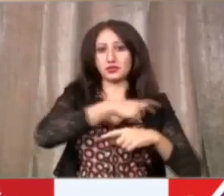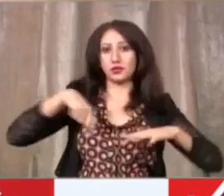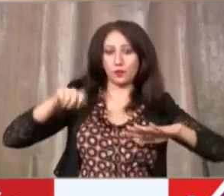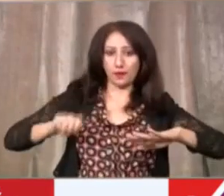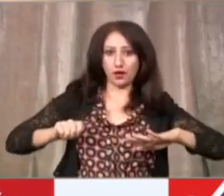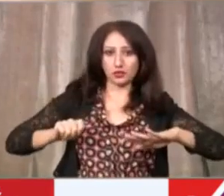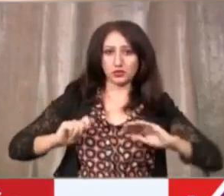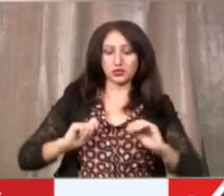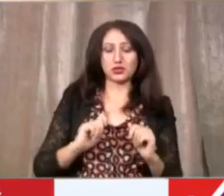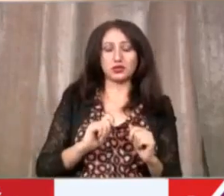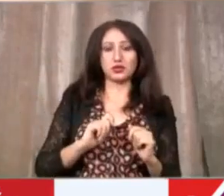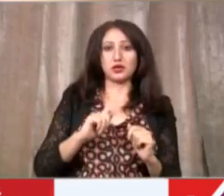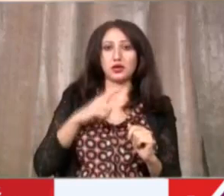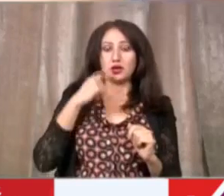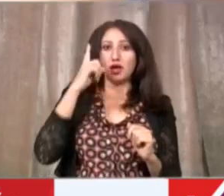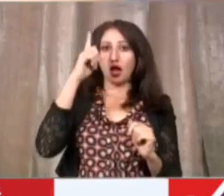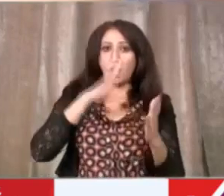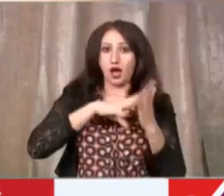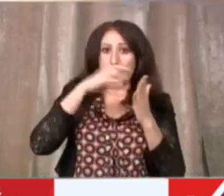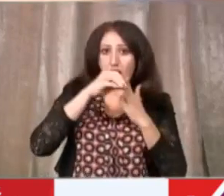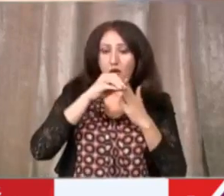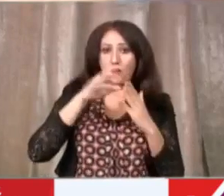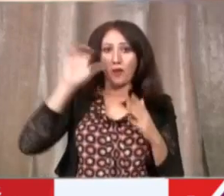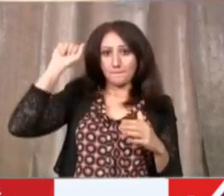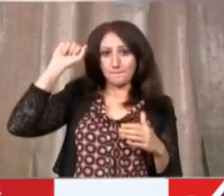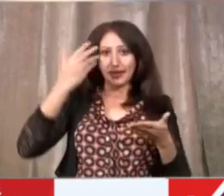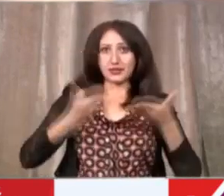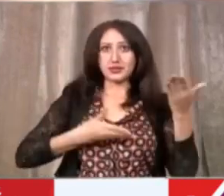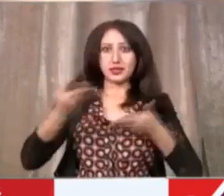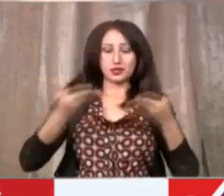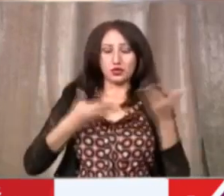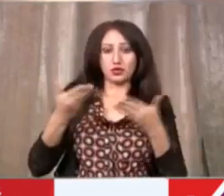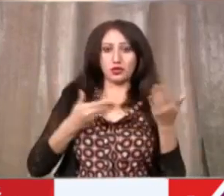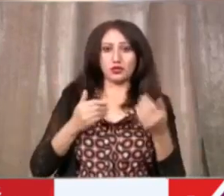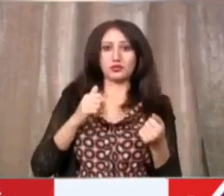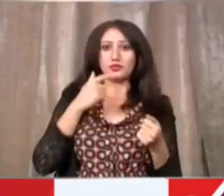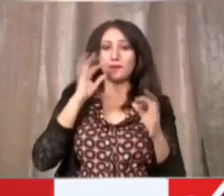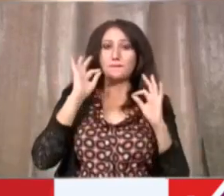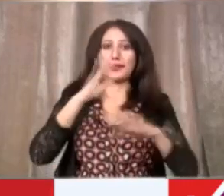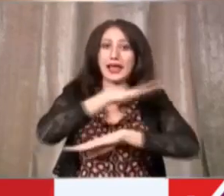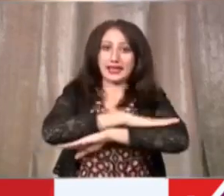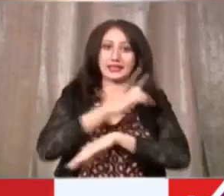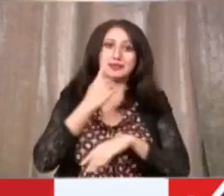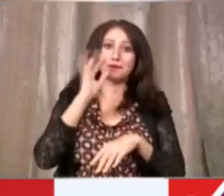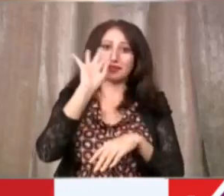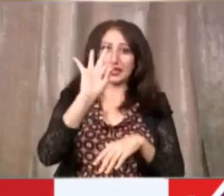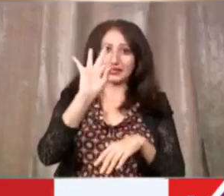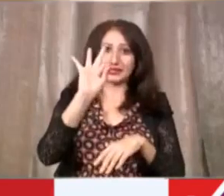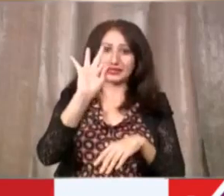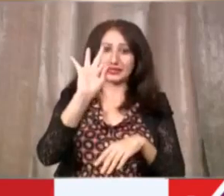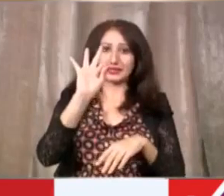ابتغى ان يحصل في اول تعيين لمجلس الاداره انه يكتزؤوا ثلاث سنين ويحصل